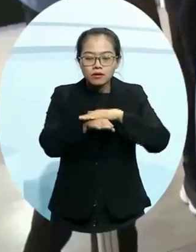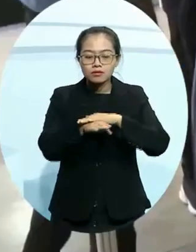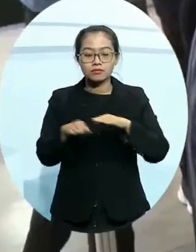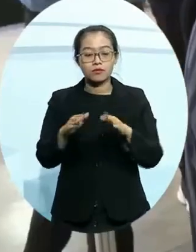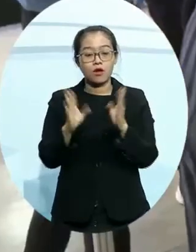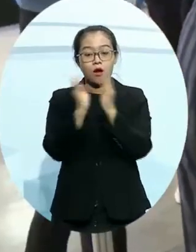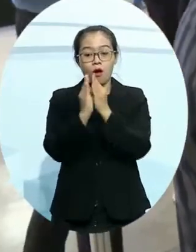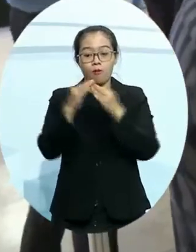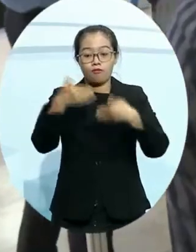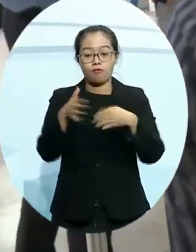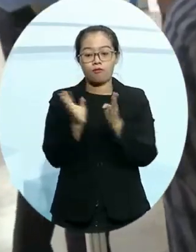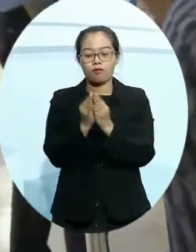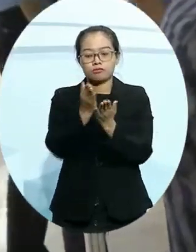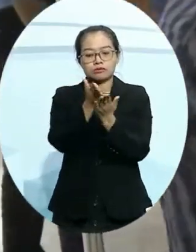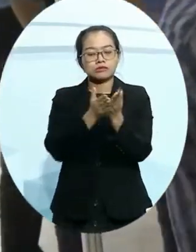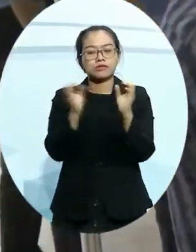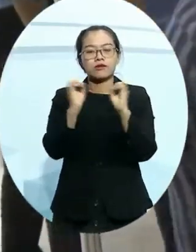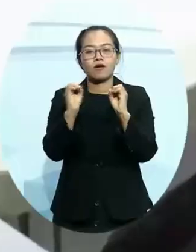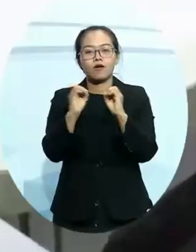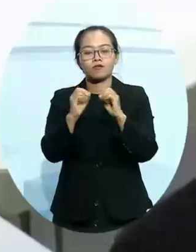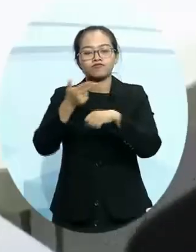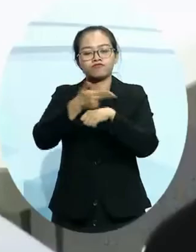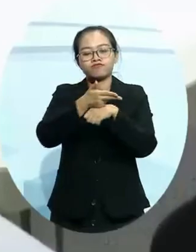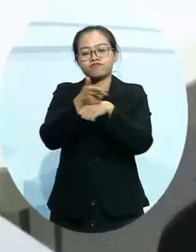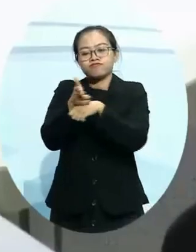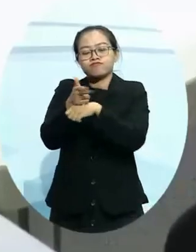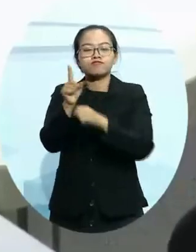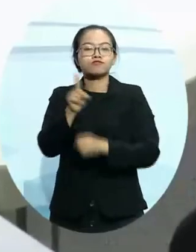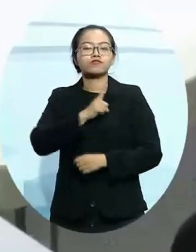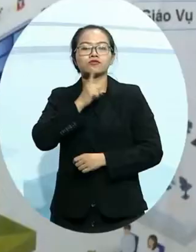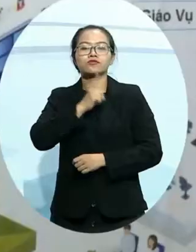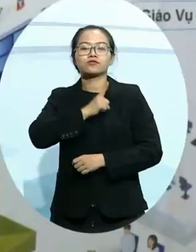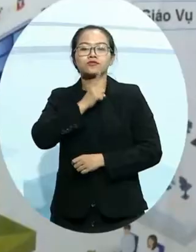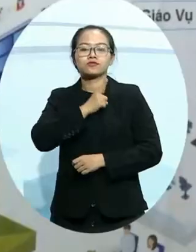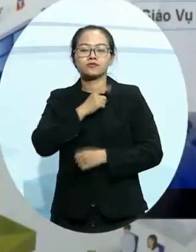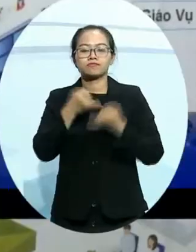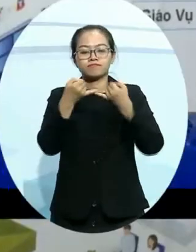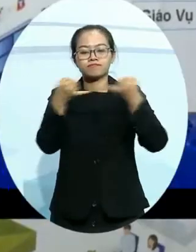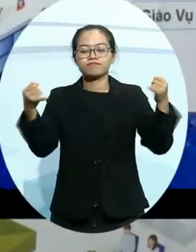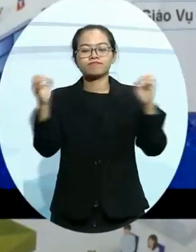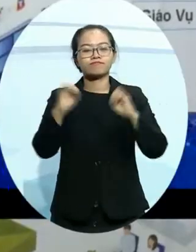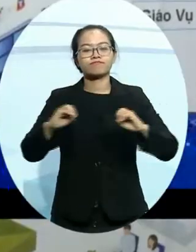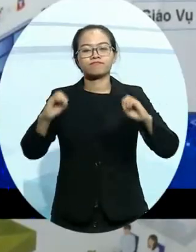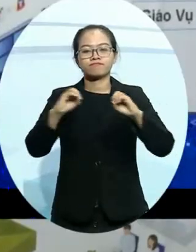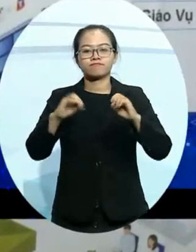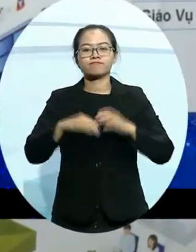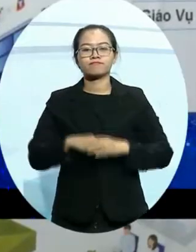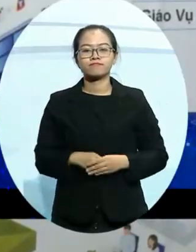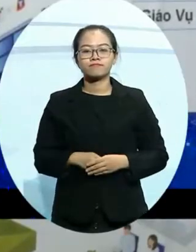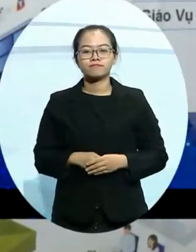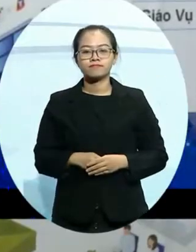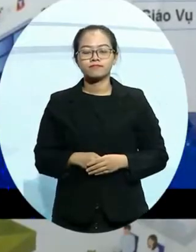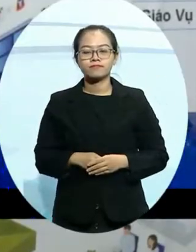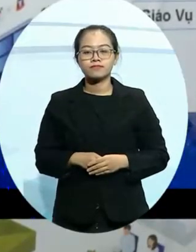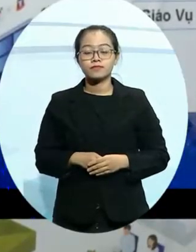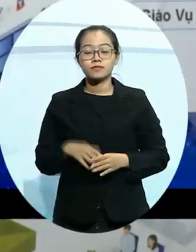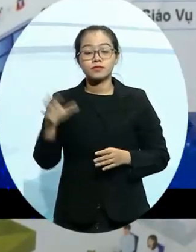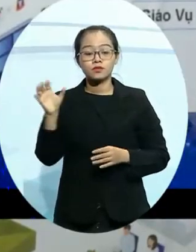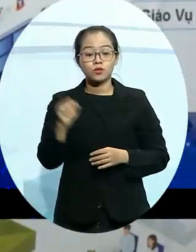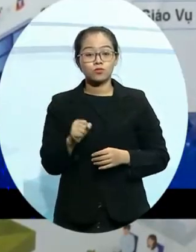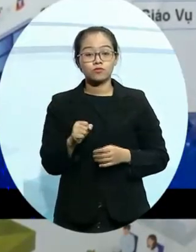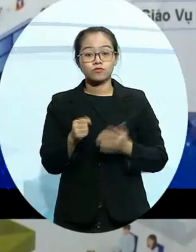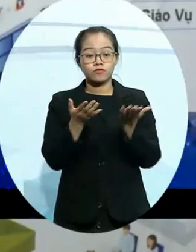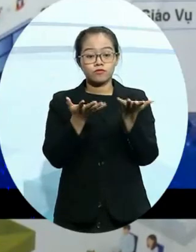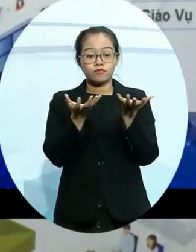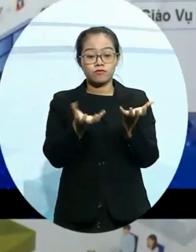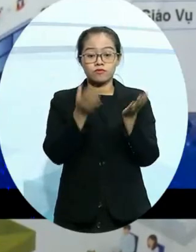công nghệ tự động điều khiển camera phòng họp, thiết bị trình chiếu không dây. Chúng tôi tăng cường cả phần cứng, phần tự động hóa,